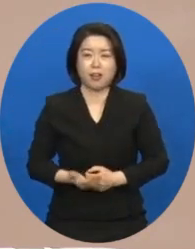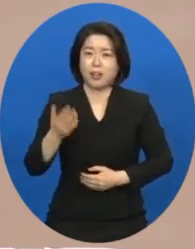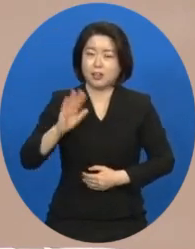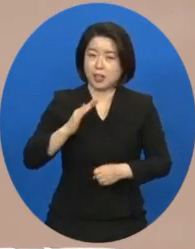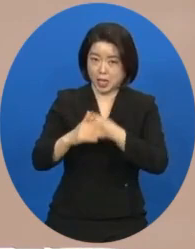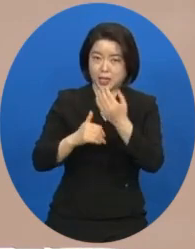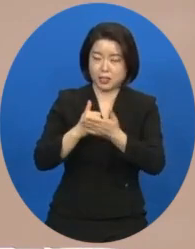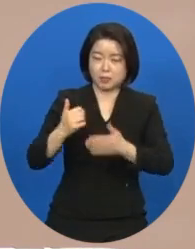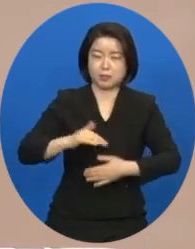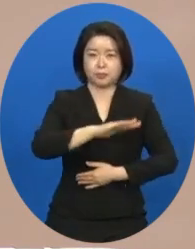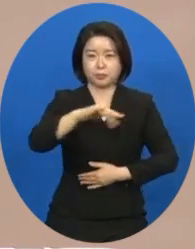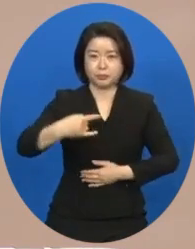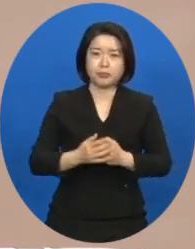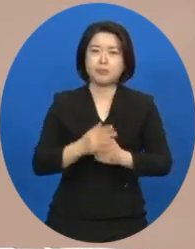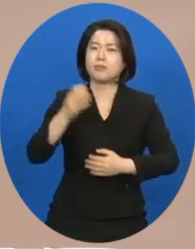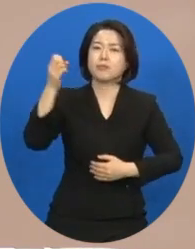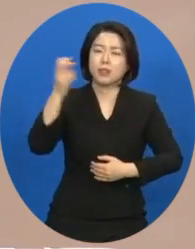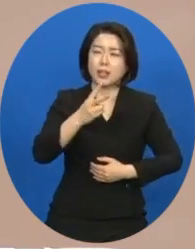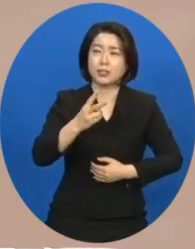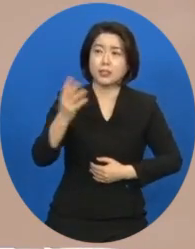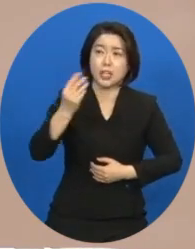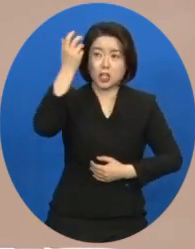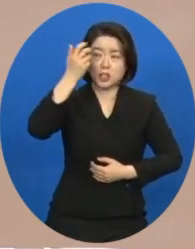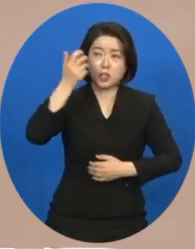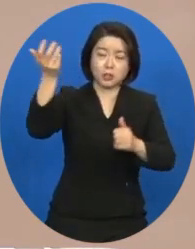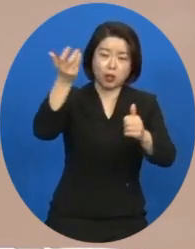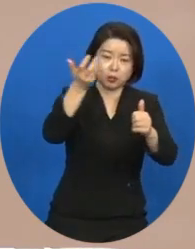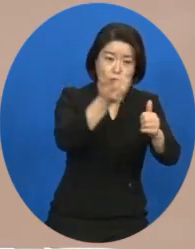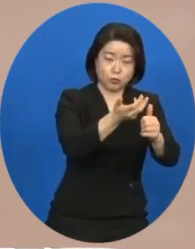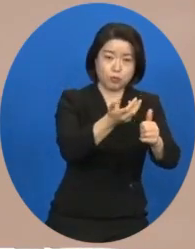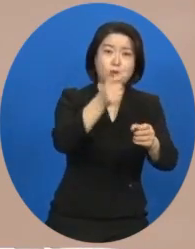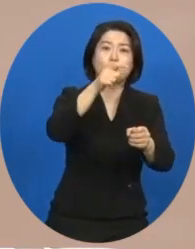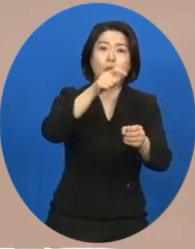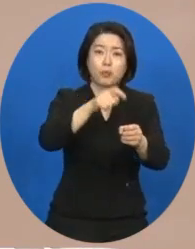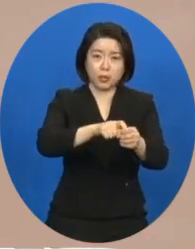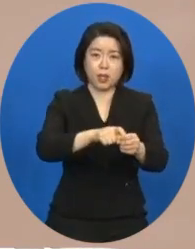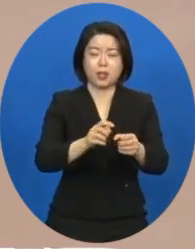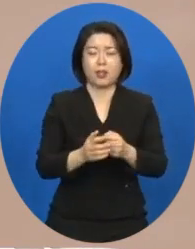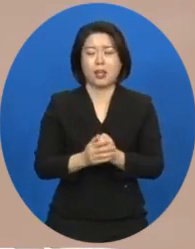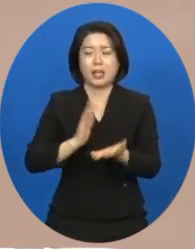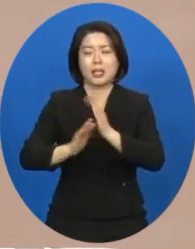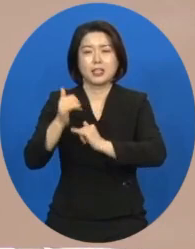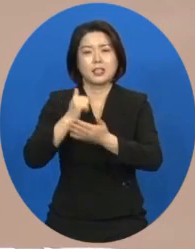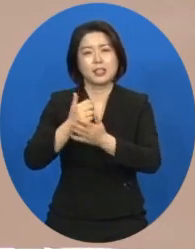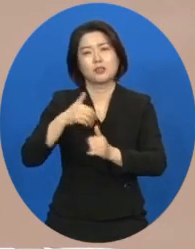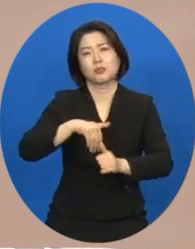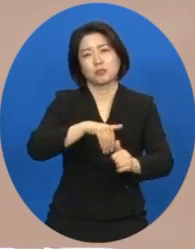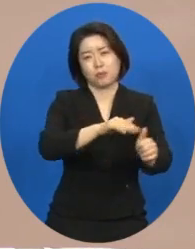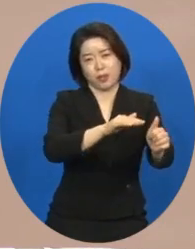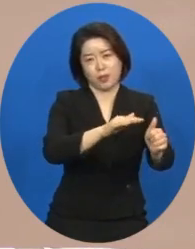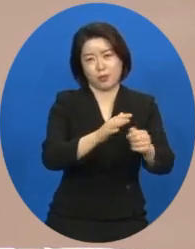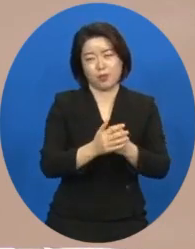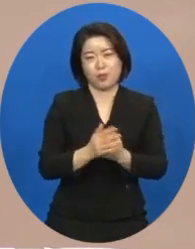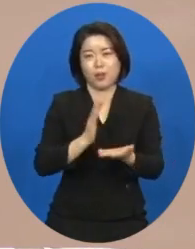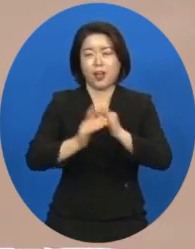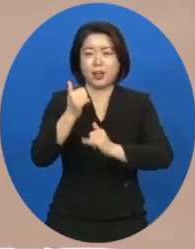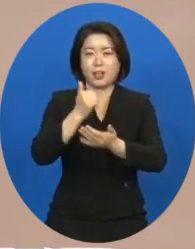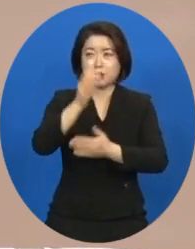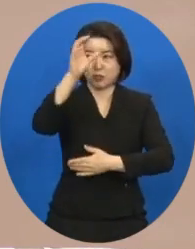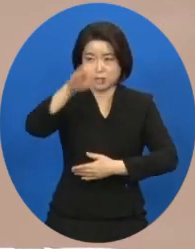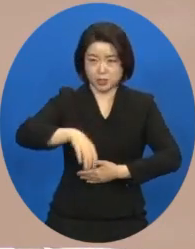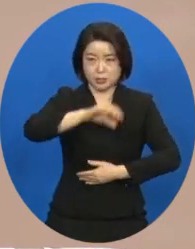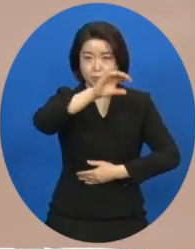우리에게 다시 성령을 주시기 위하여 예수님을 보내시고 예수님이